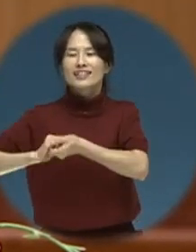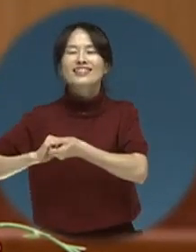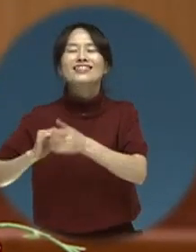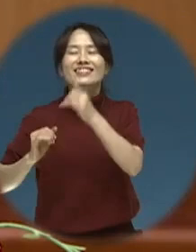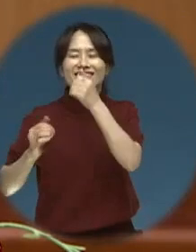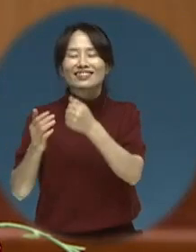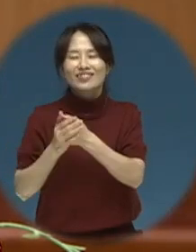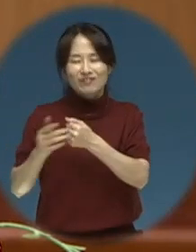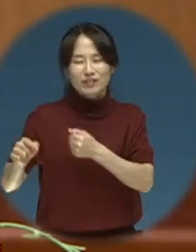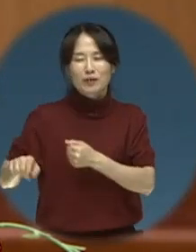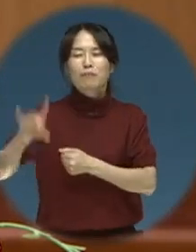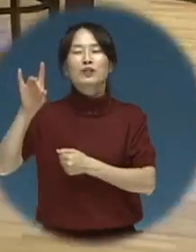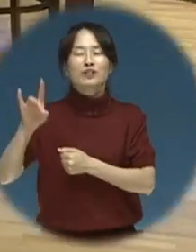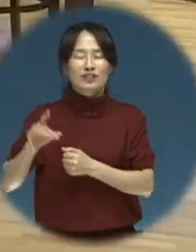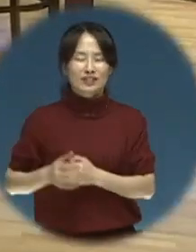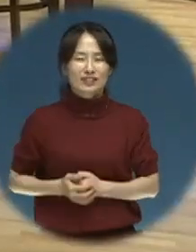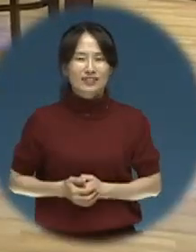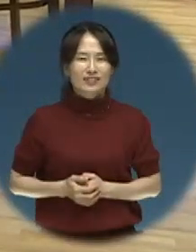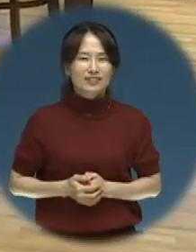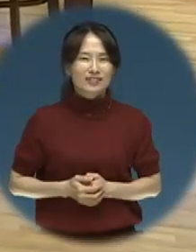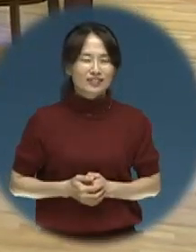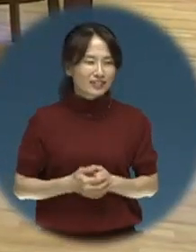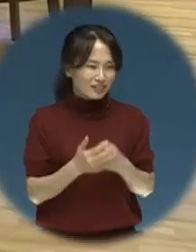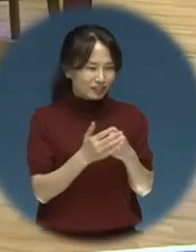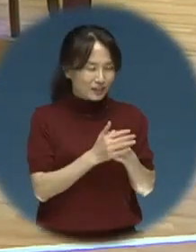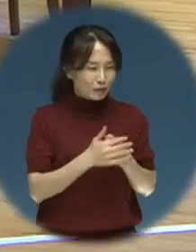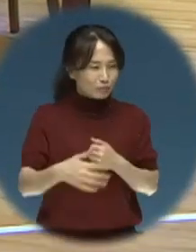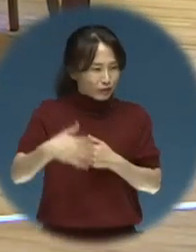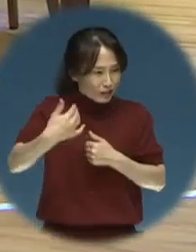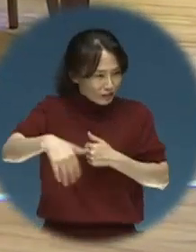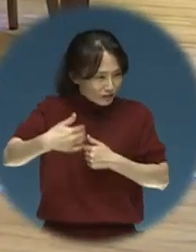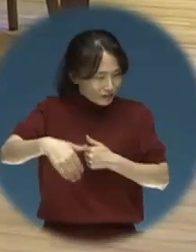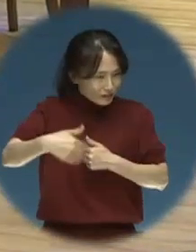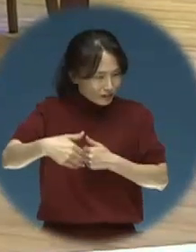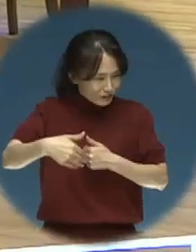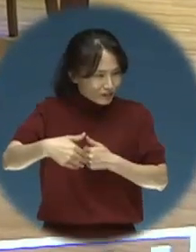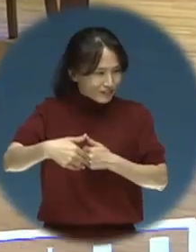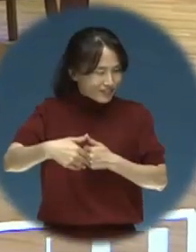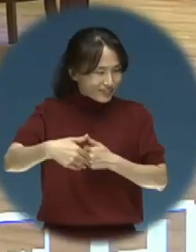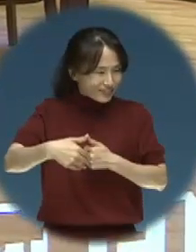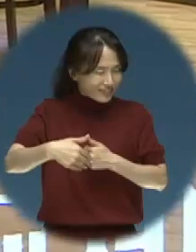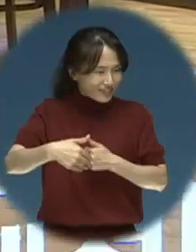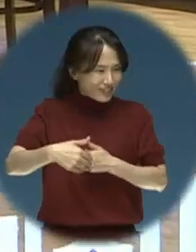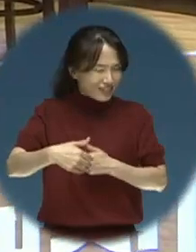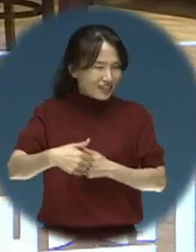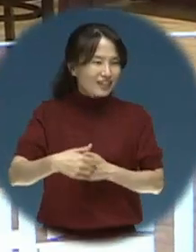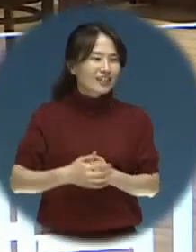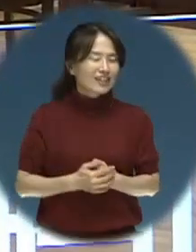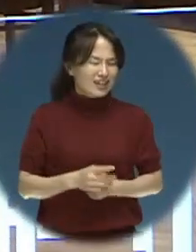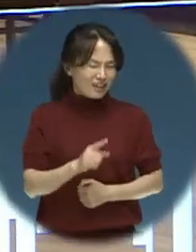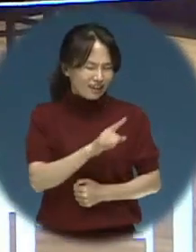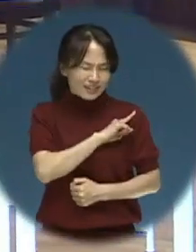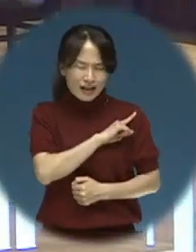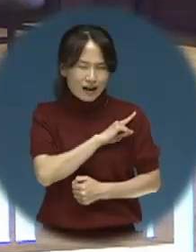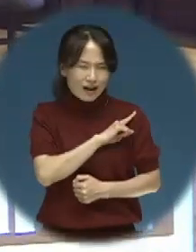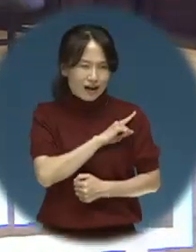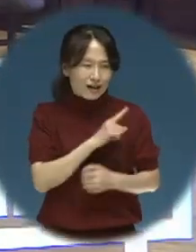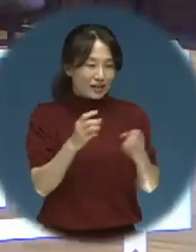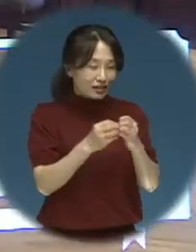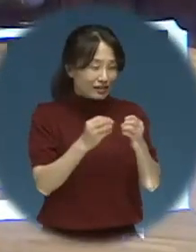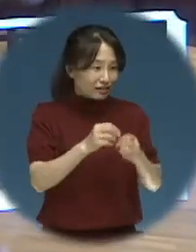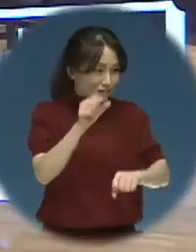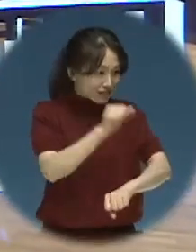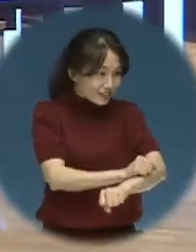네, 네. 결국 청탁만큼 청탁 받는 것만큼 네, 회철입니다. 강한 그 창작의 동기는 네. 없는